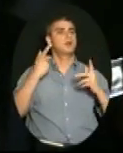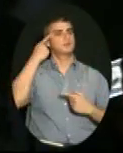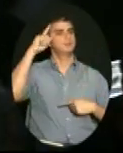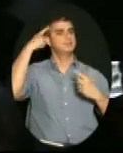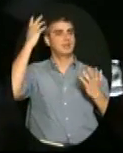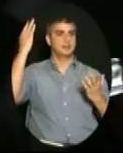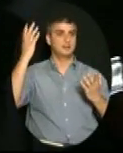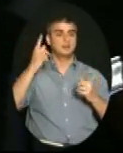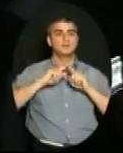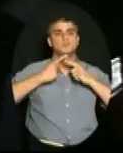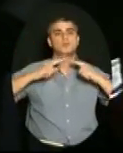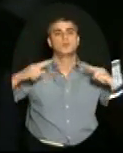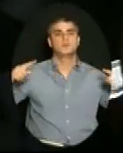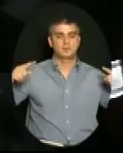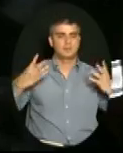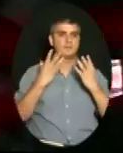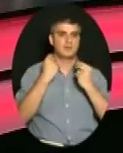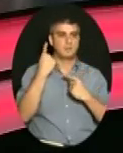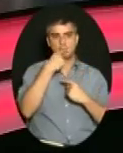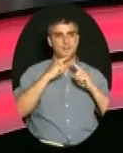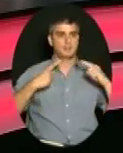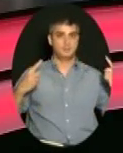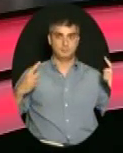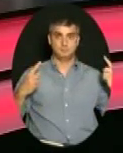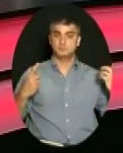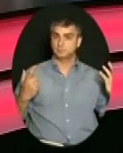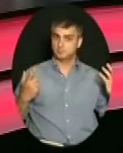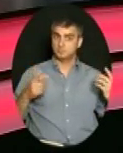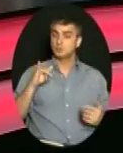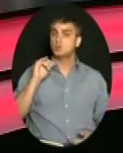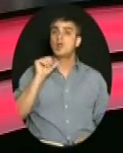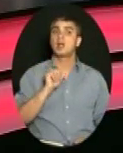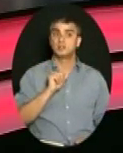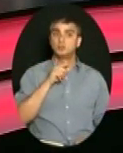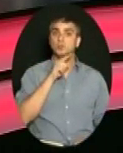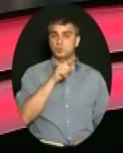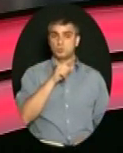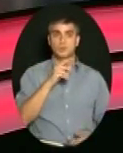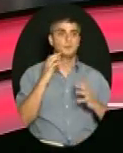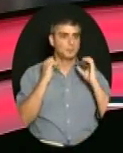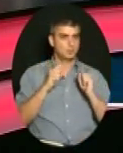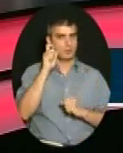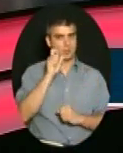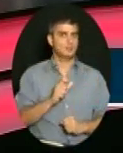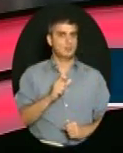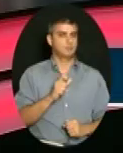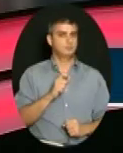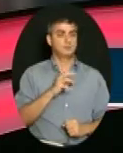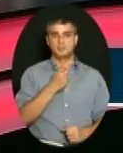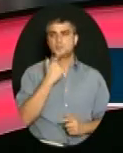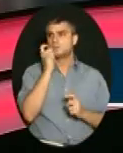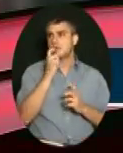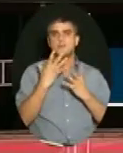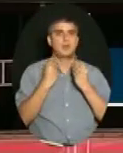ויצירתית, מגוונת ורבת פנים. אוקיי, okay. יולי אדלשטיין הוא ללא ספק בן אדם שעם אוצר